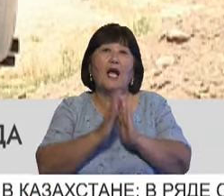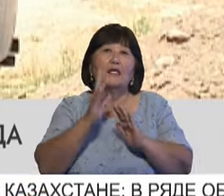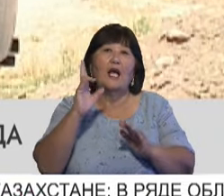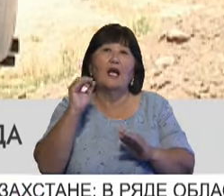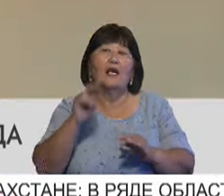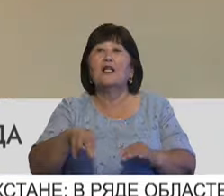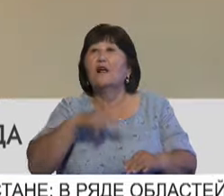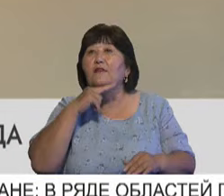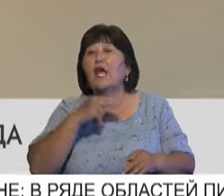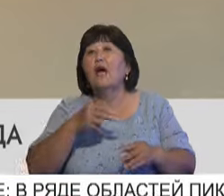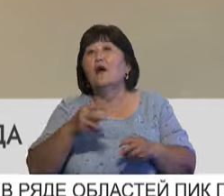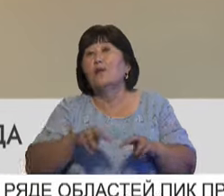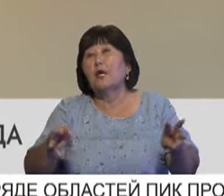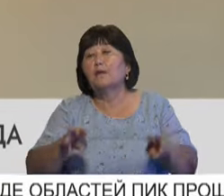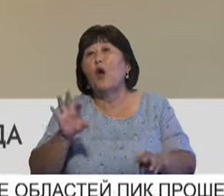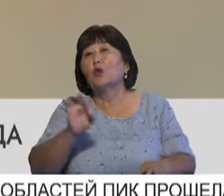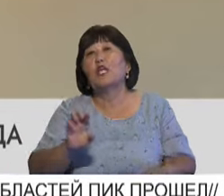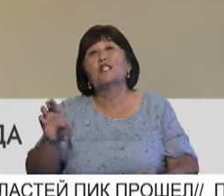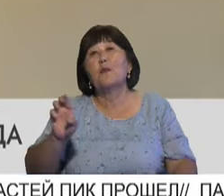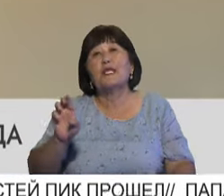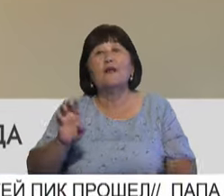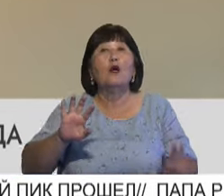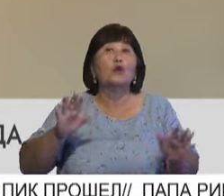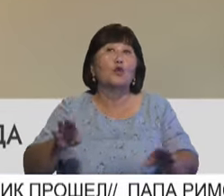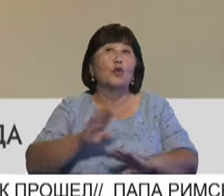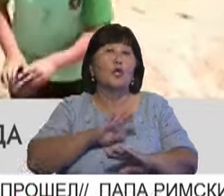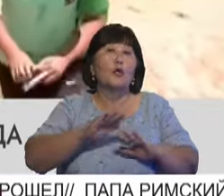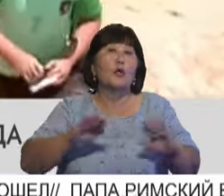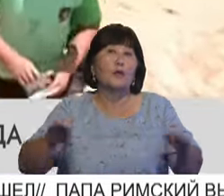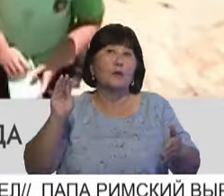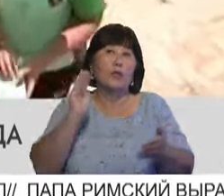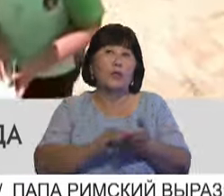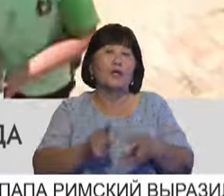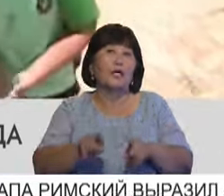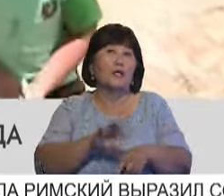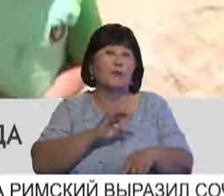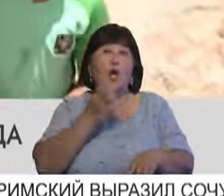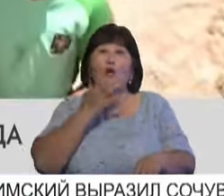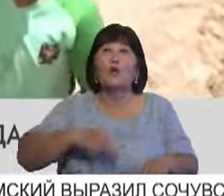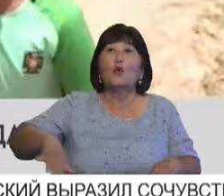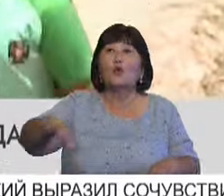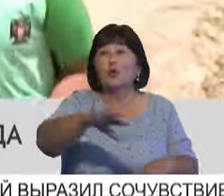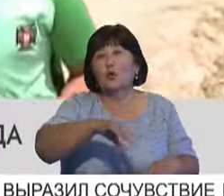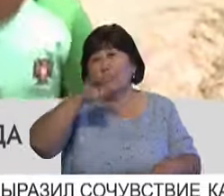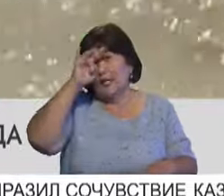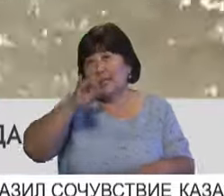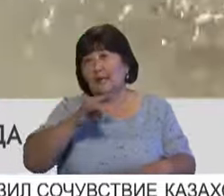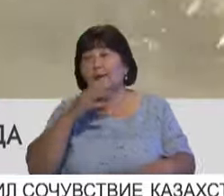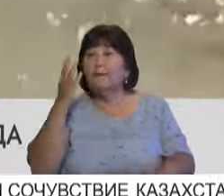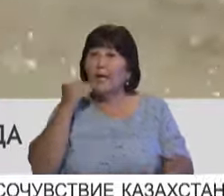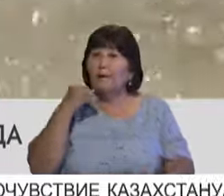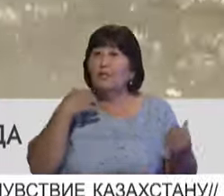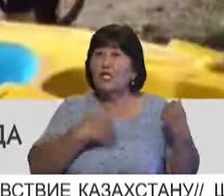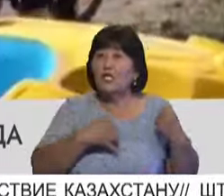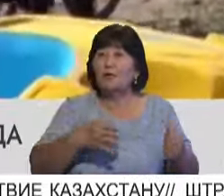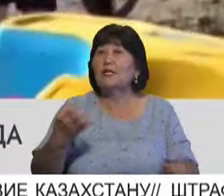акцентировал внимание глава правительства Олжас бектенов случаи гибели детей регистрируются преимущественно в южных регионах Казахстана Алматинской